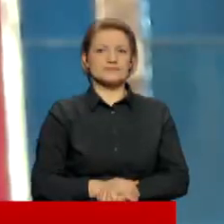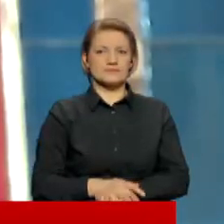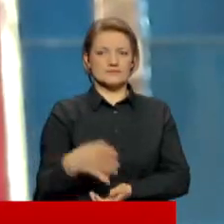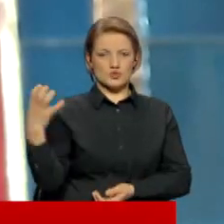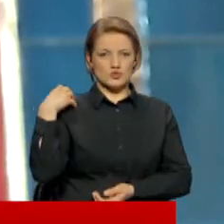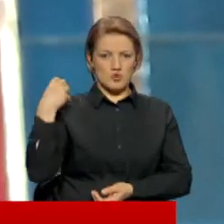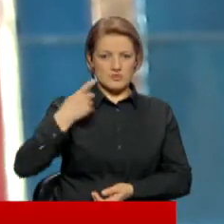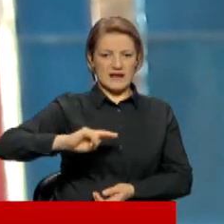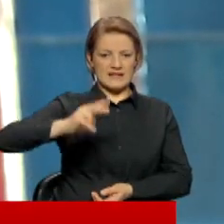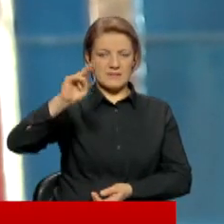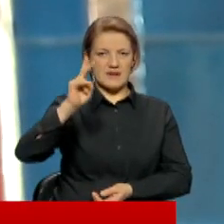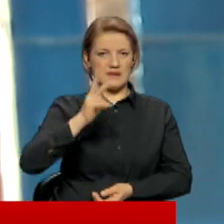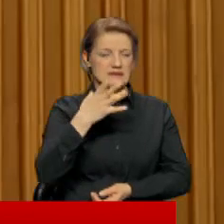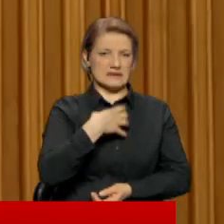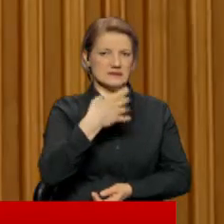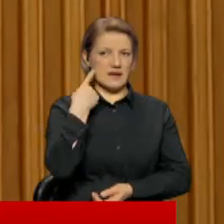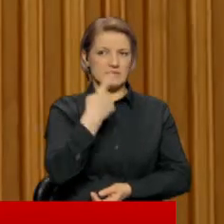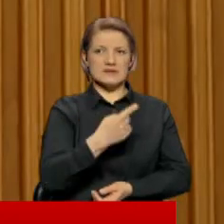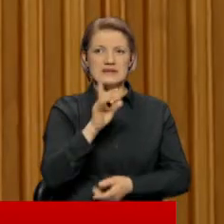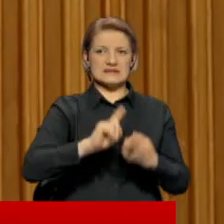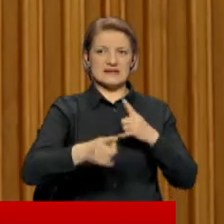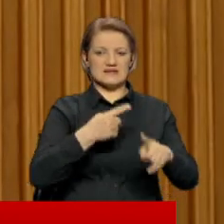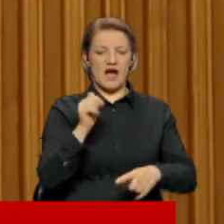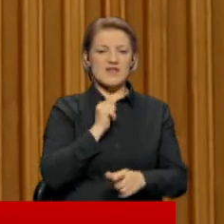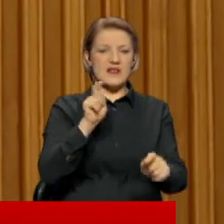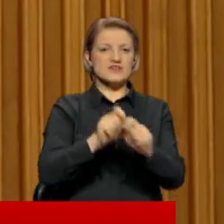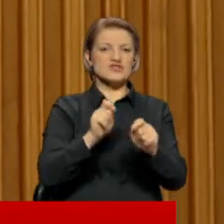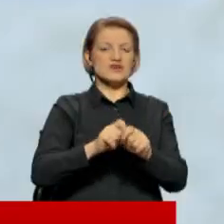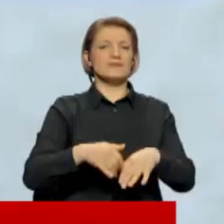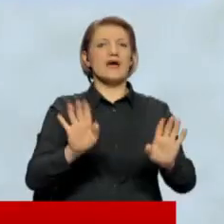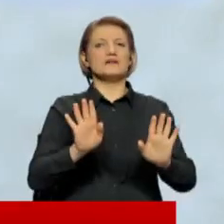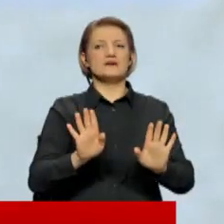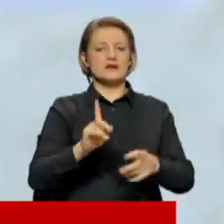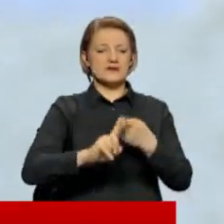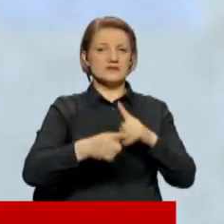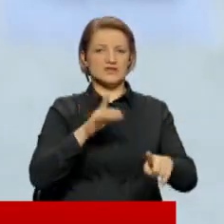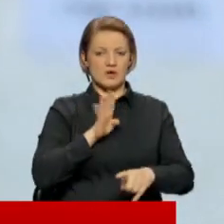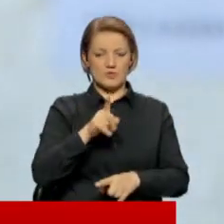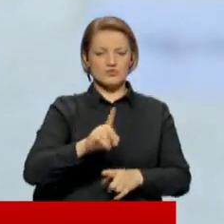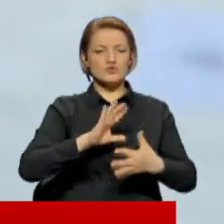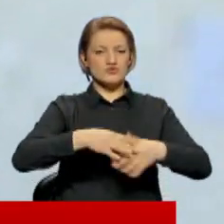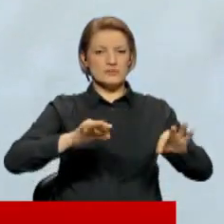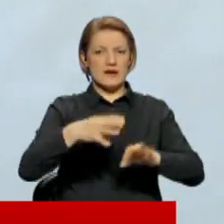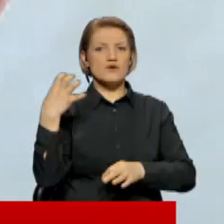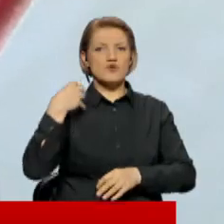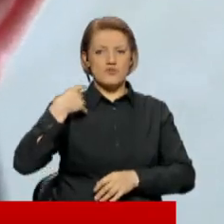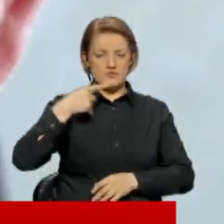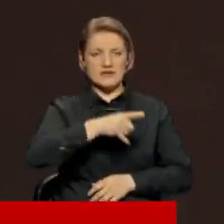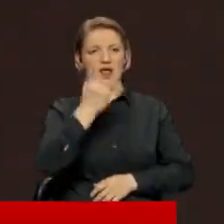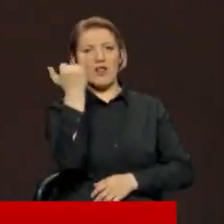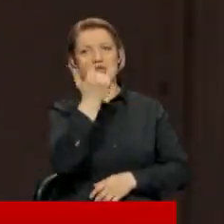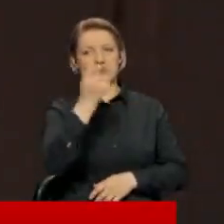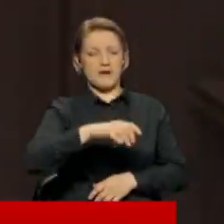Umut Akademisi haddini bilsin siyaset askerin işi değildir Kılıçdaroğlu bu sözlerle komuta kademesini